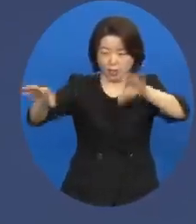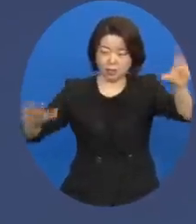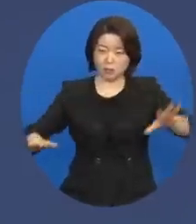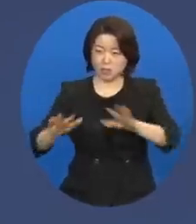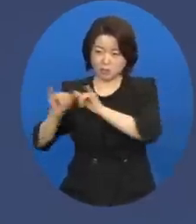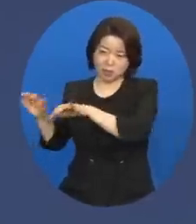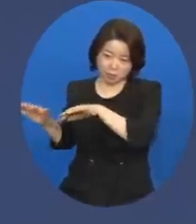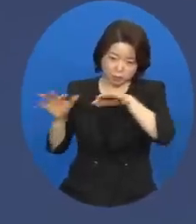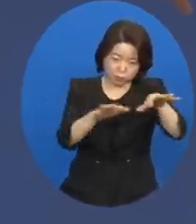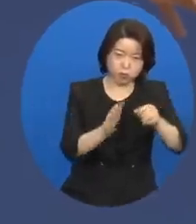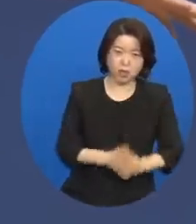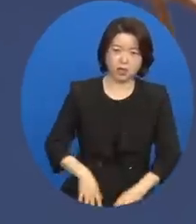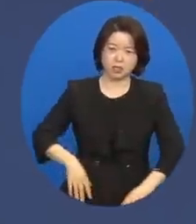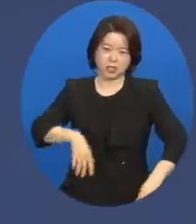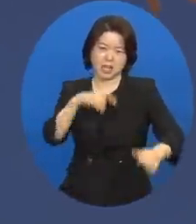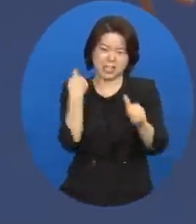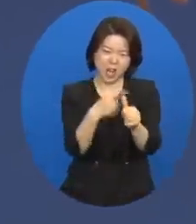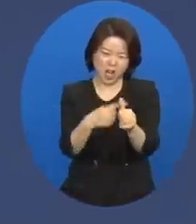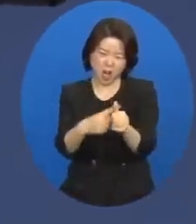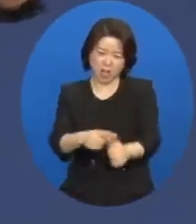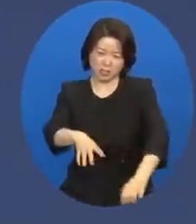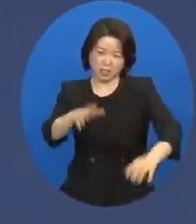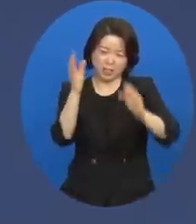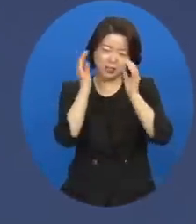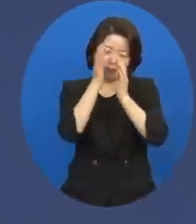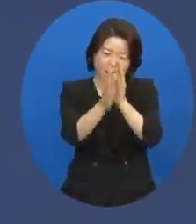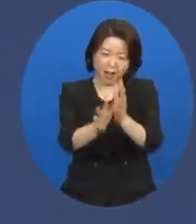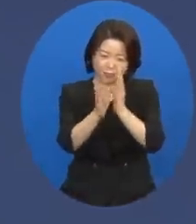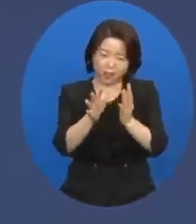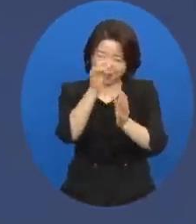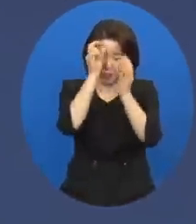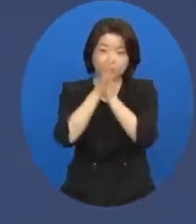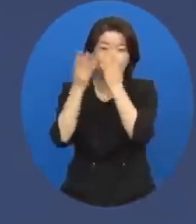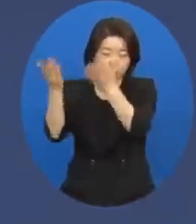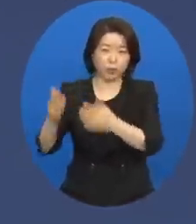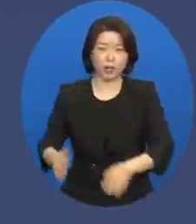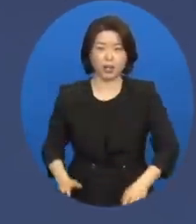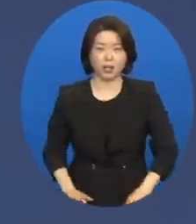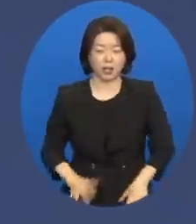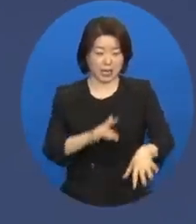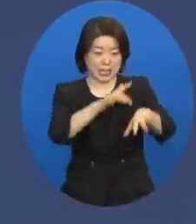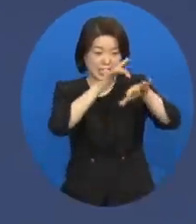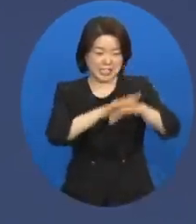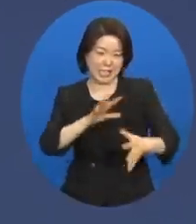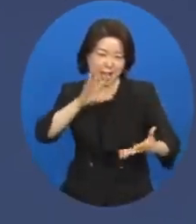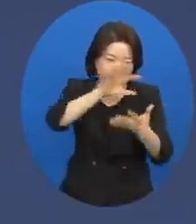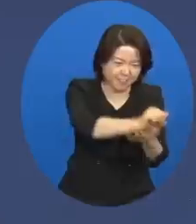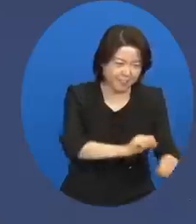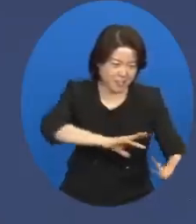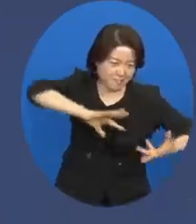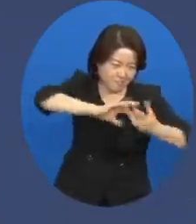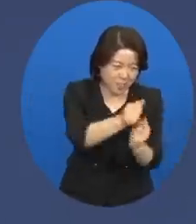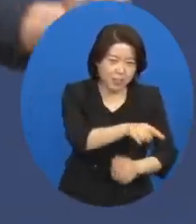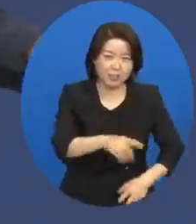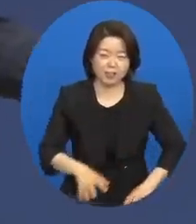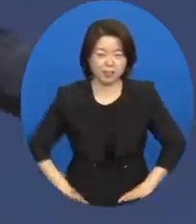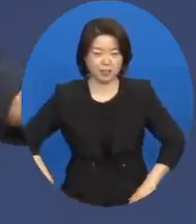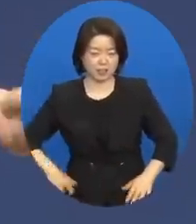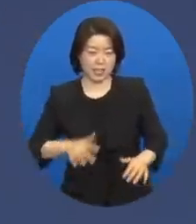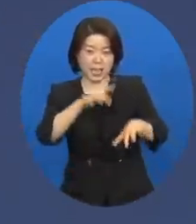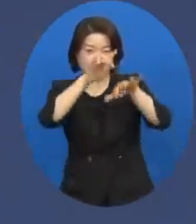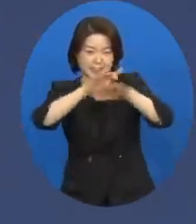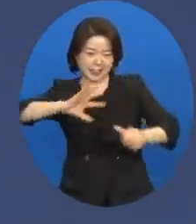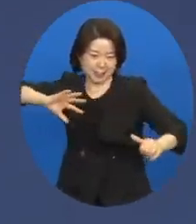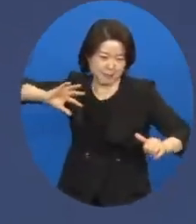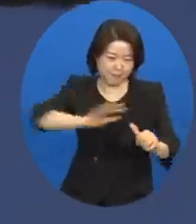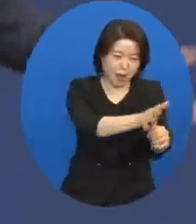올라와서 막 그냥 욕을 해대고 막 어떤 사람은 또 사단을 씹어먹어야 된다고 그러고 막 머리를 박살을 내야 된다고